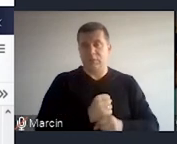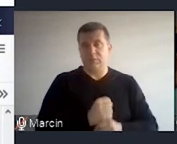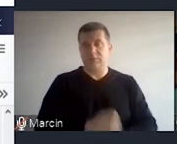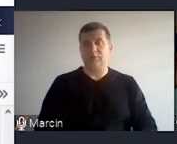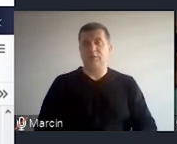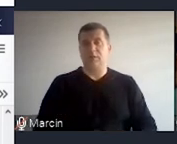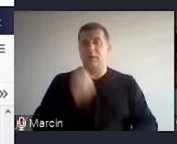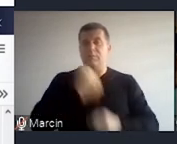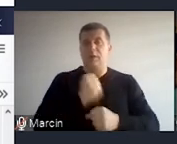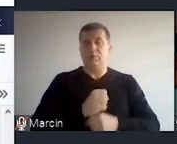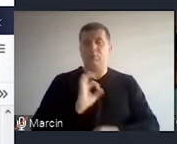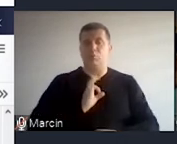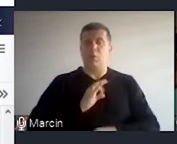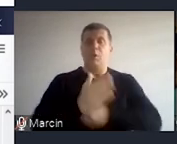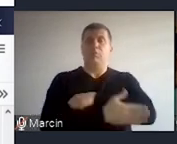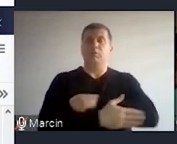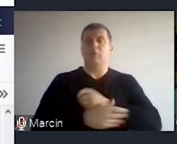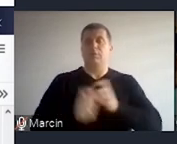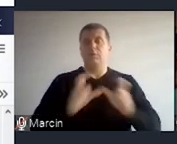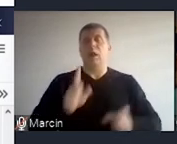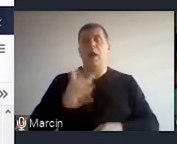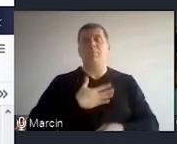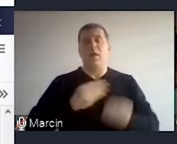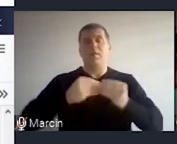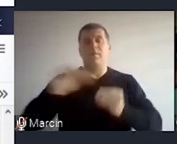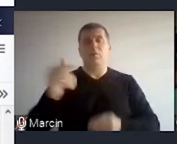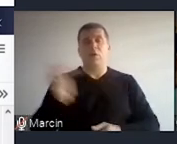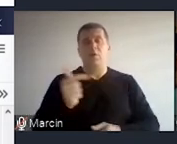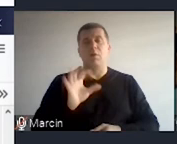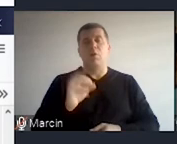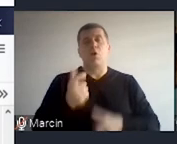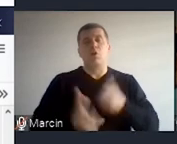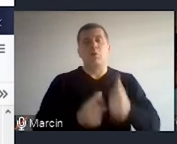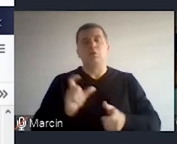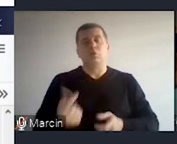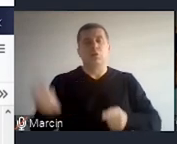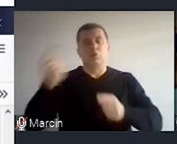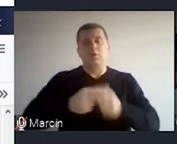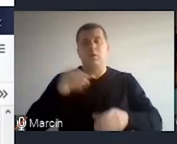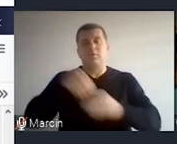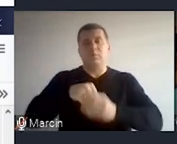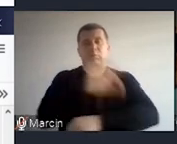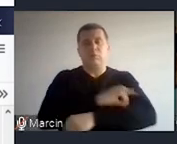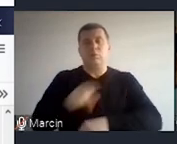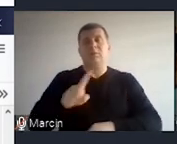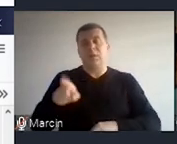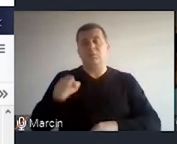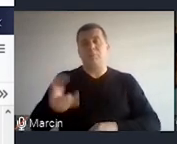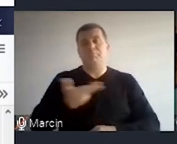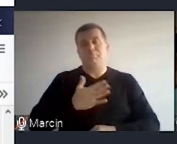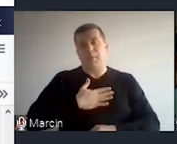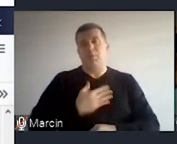czyli pracuję w podstawowym czasie, ale mam więcej obowiązków, bo robię jeszcze coś w projekcie i za to mam dodatek,